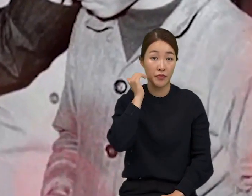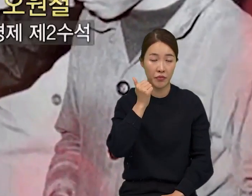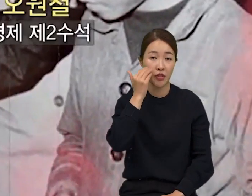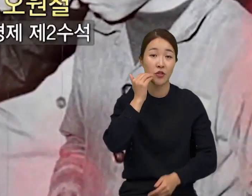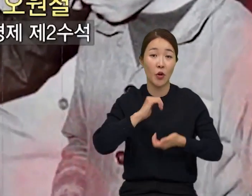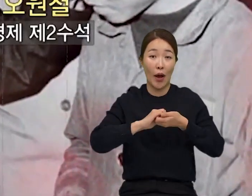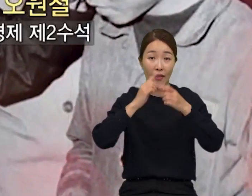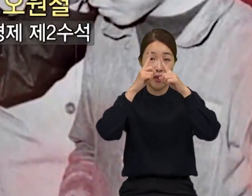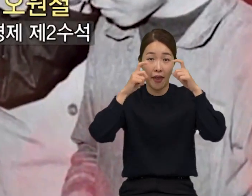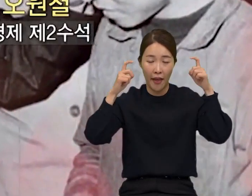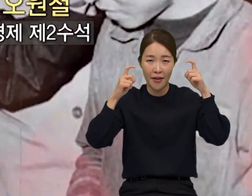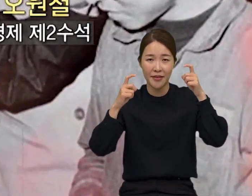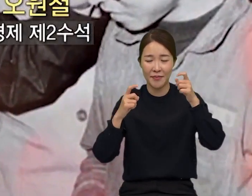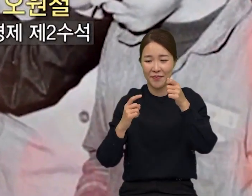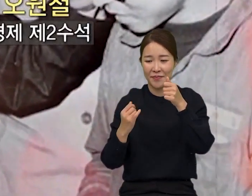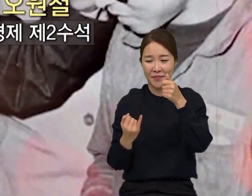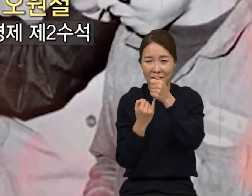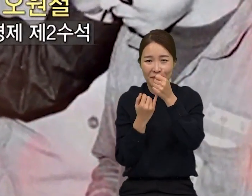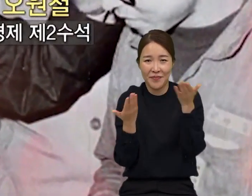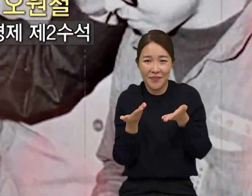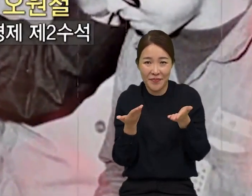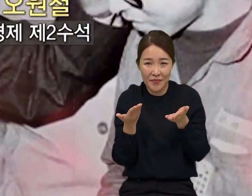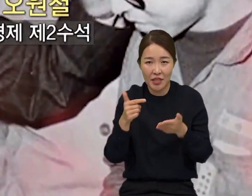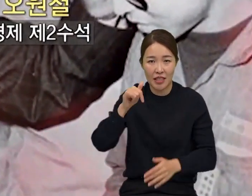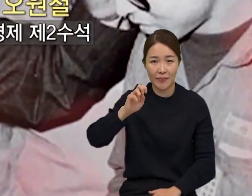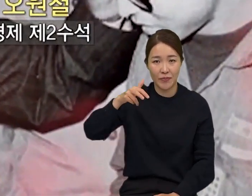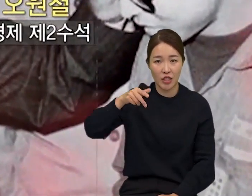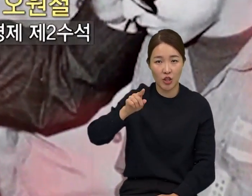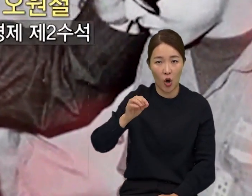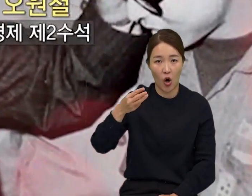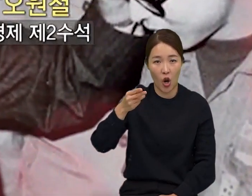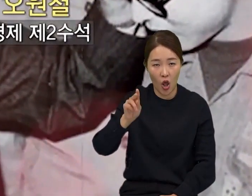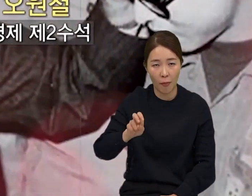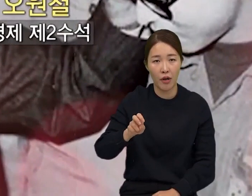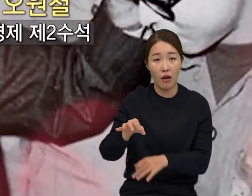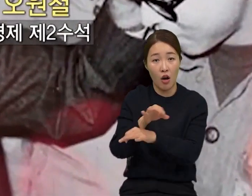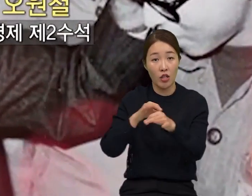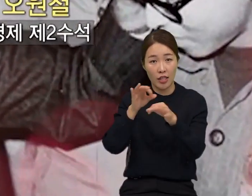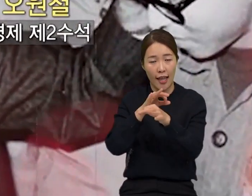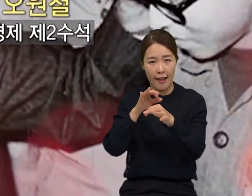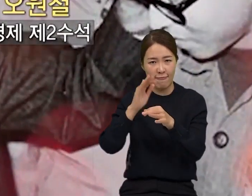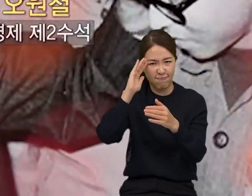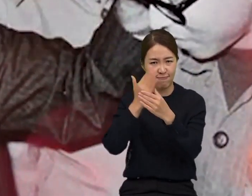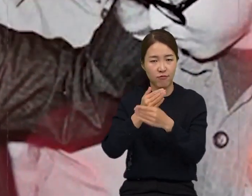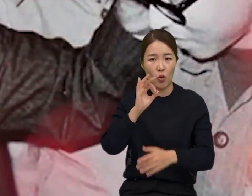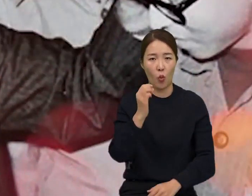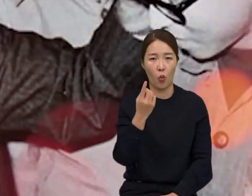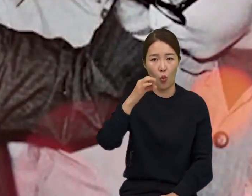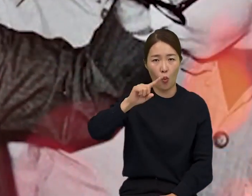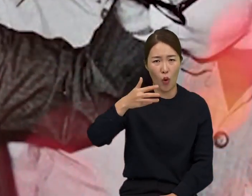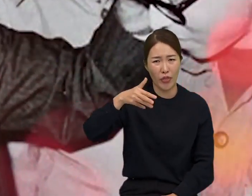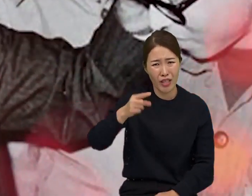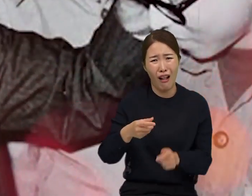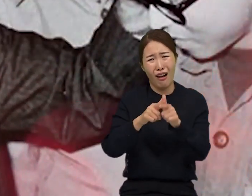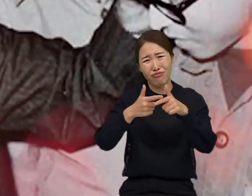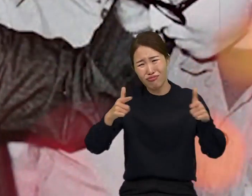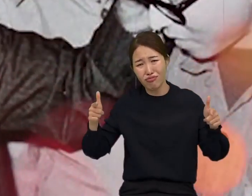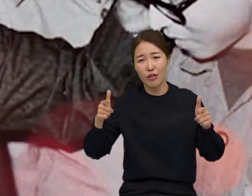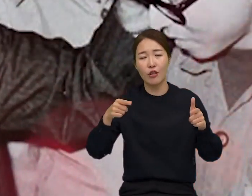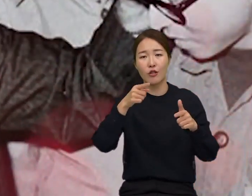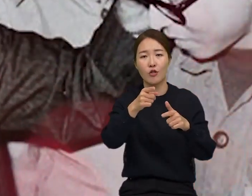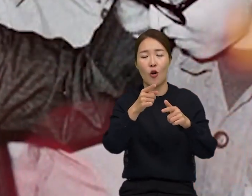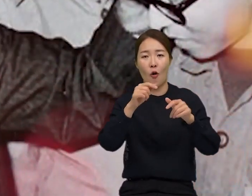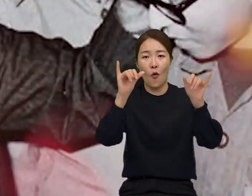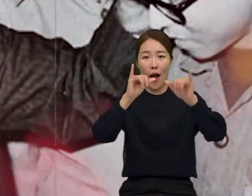박정희는 청와대 비서실장 김정남과 경제 제2수석 오원철 등으로 중화공업화팀을 구성, 이를